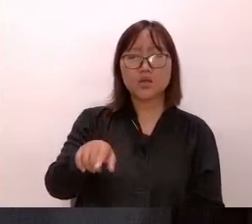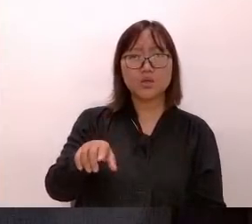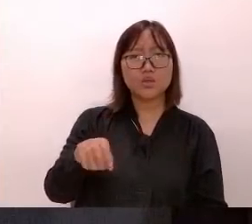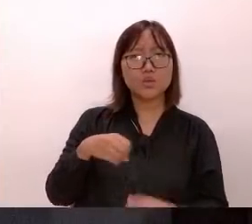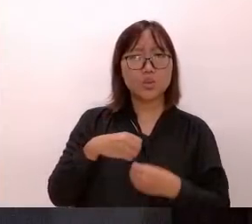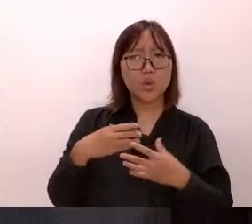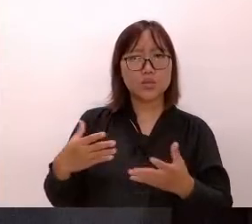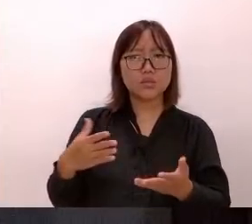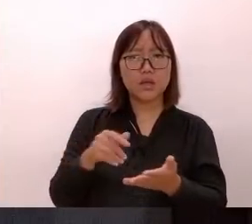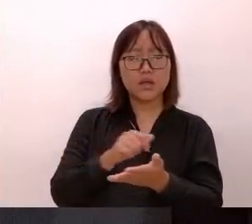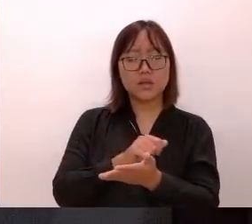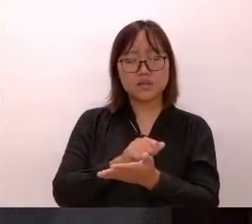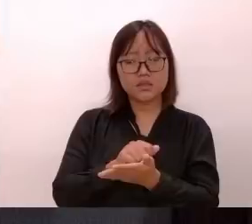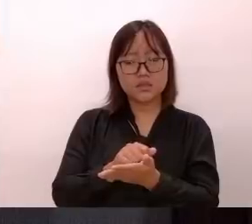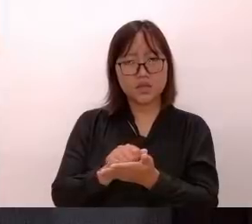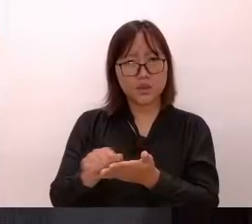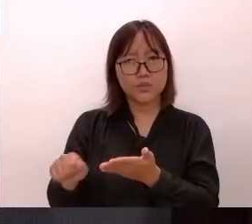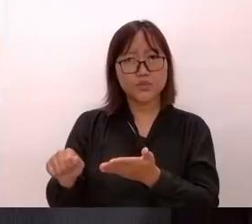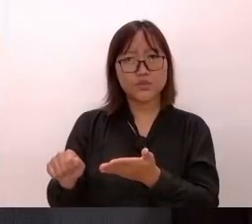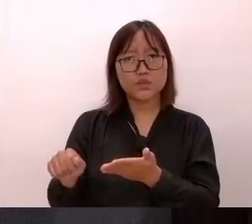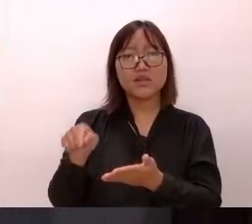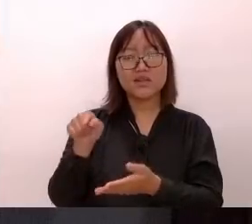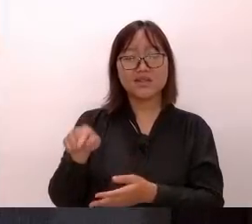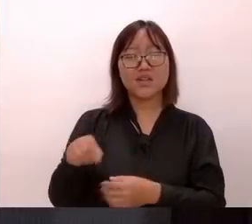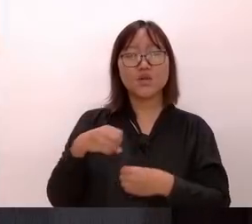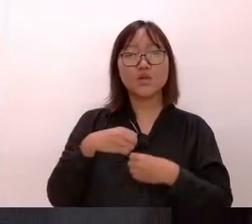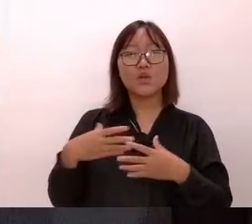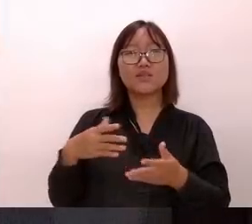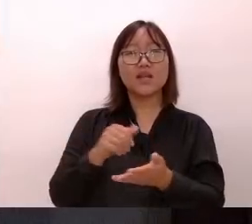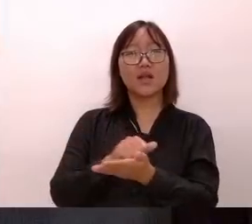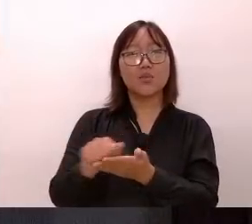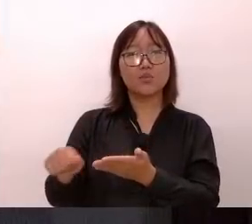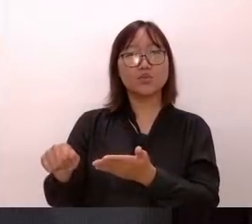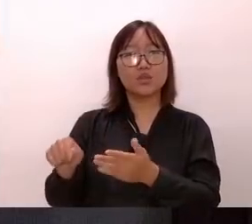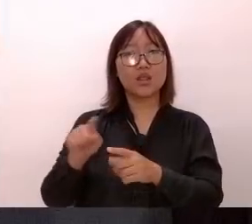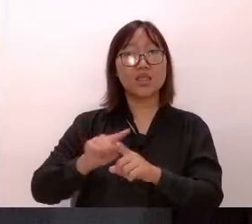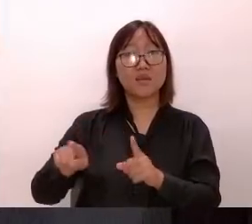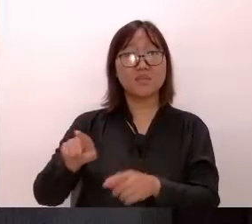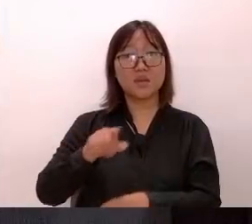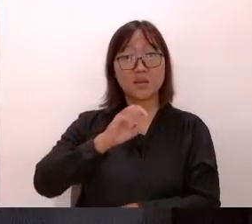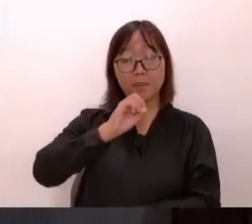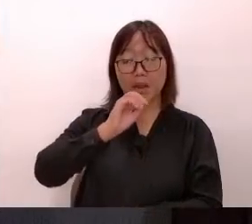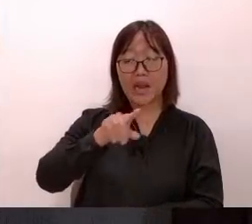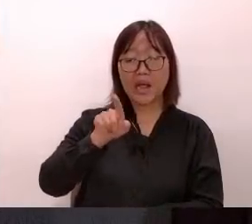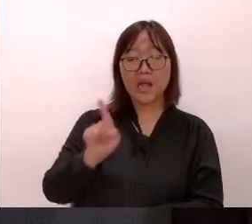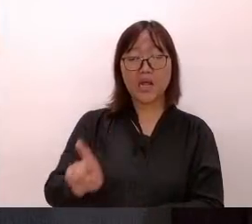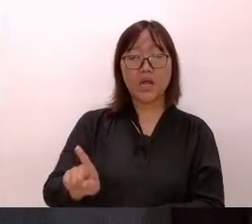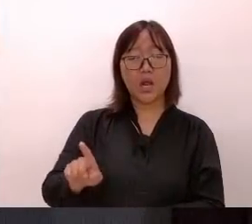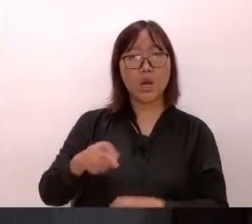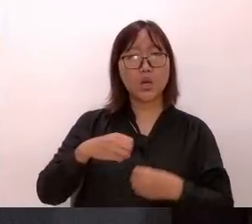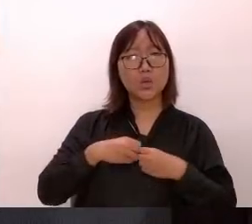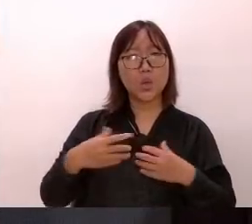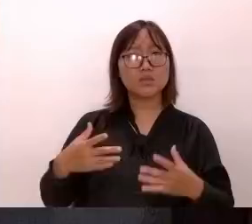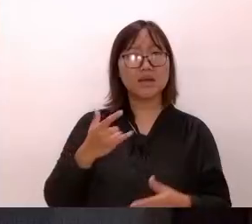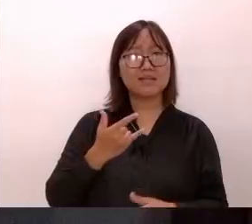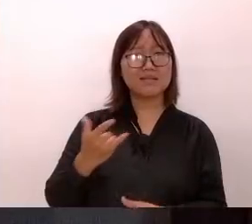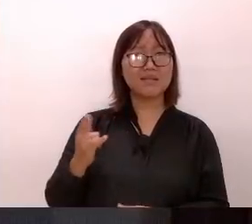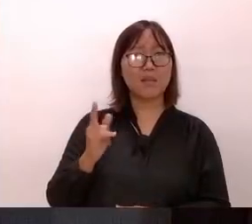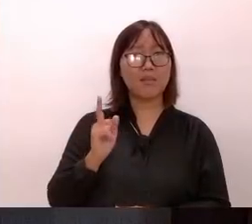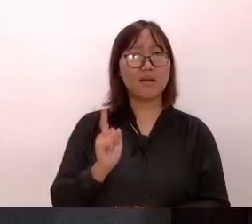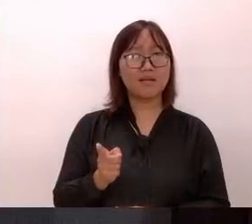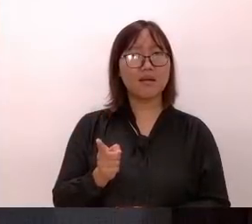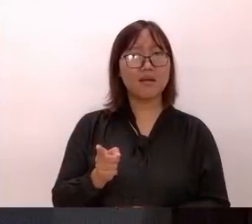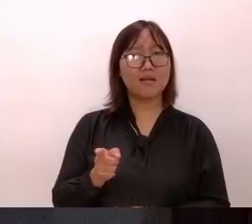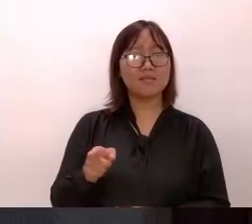tetap ada dosanya tetap ada Hai saudara-saudari yang terkasih kita tidak hidup di